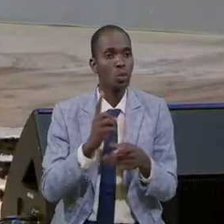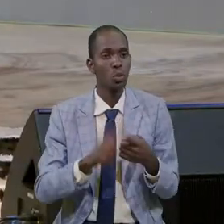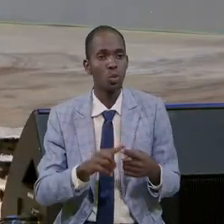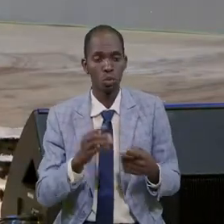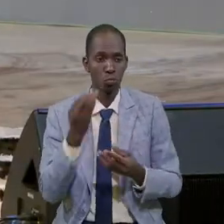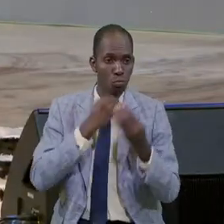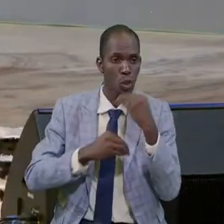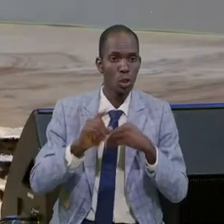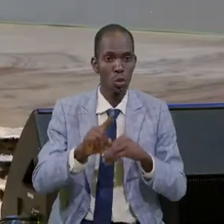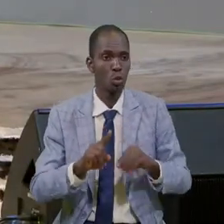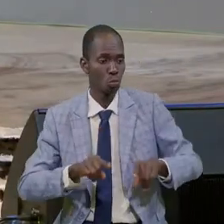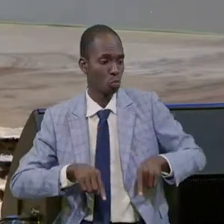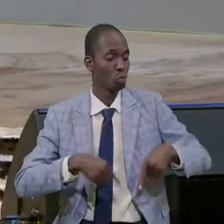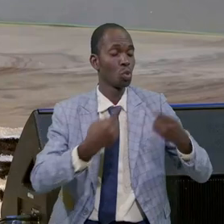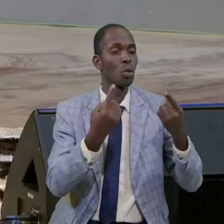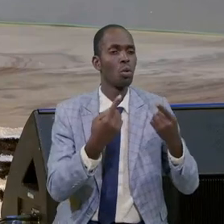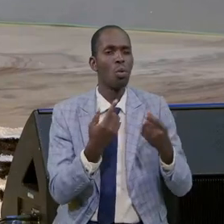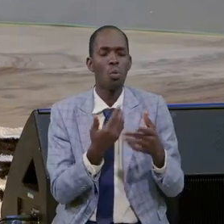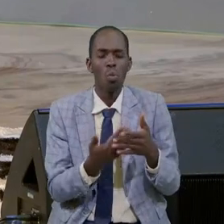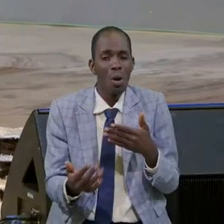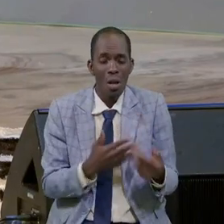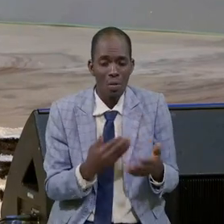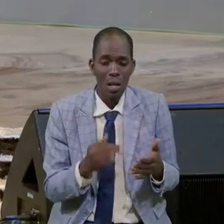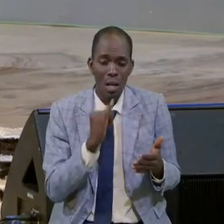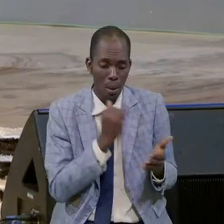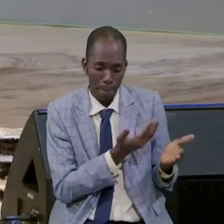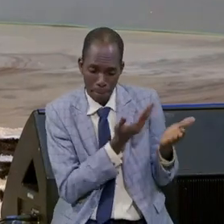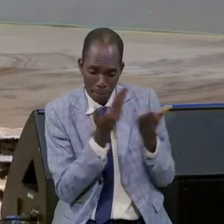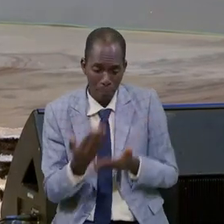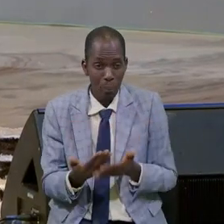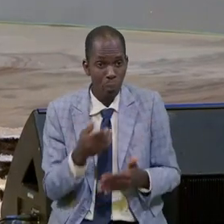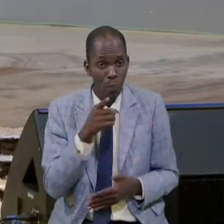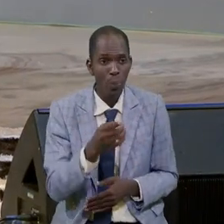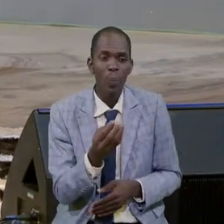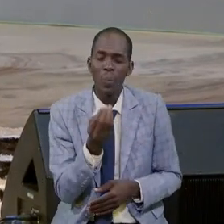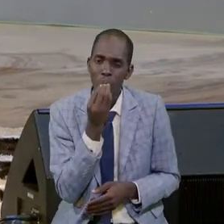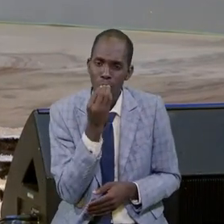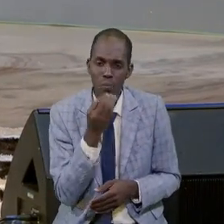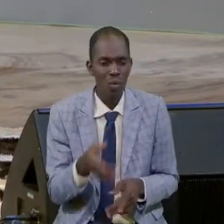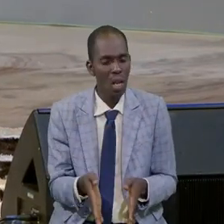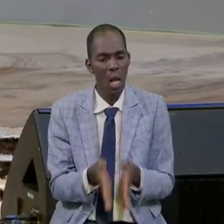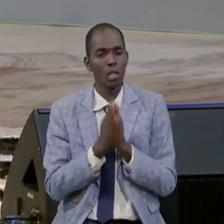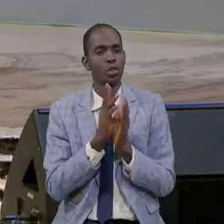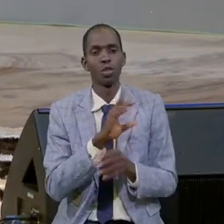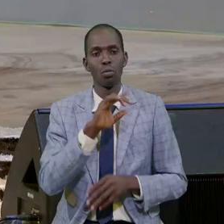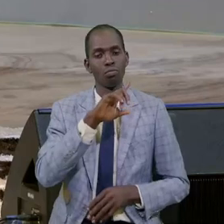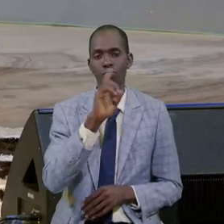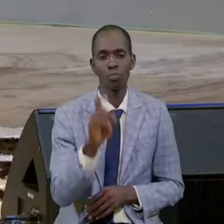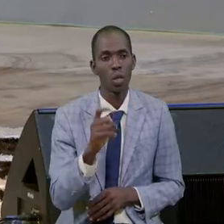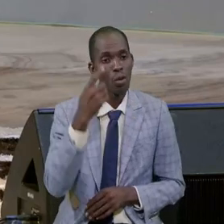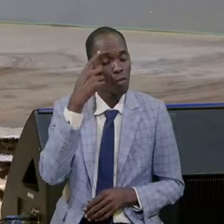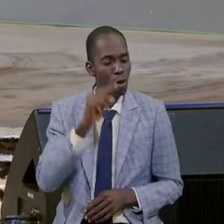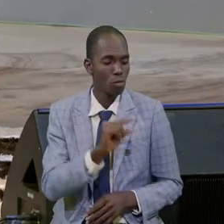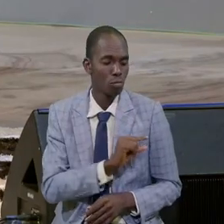aller, mangez de tout ce qu'on vous présentera, sans vous enquérir de rien